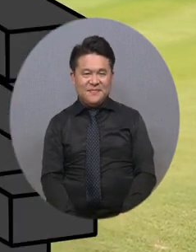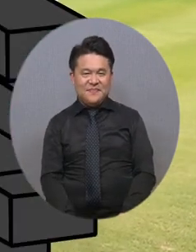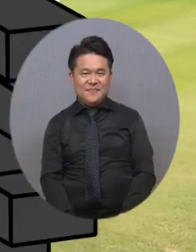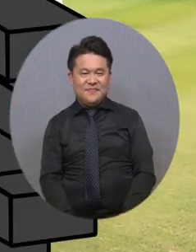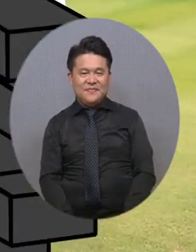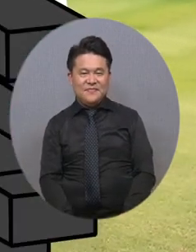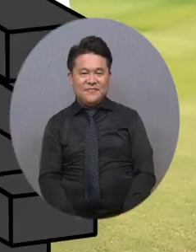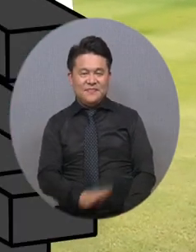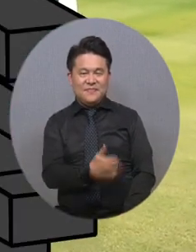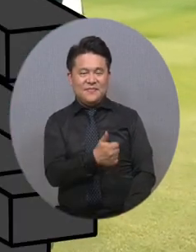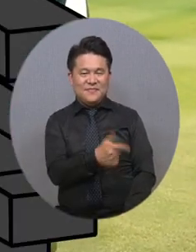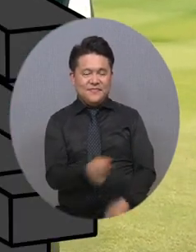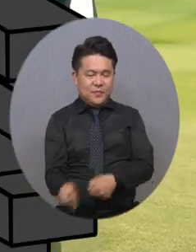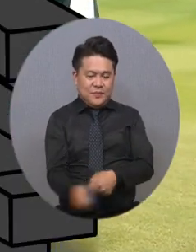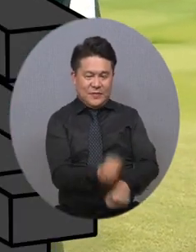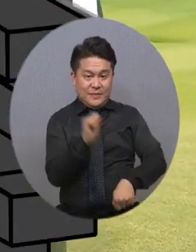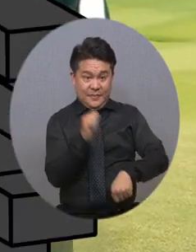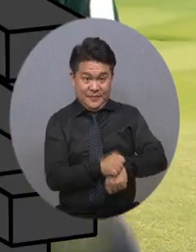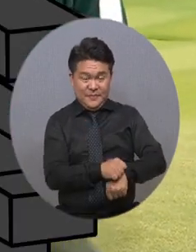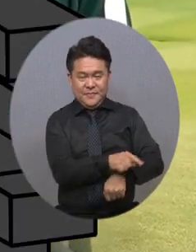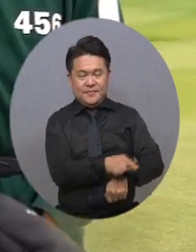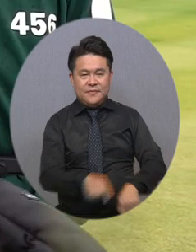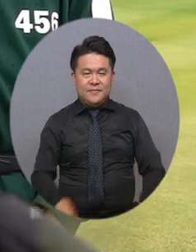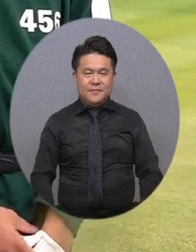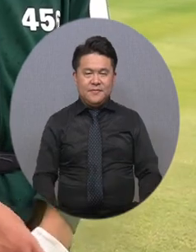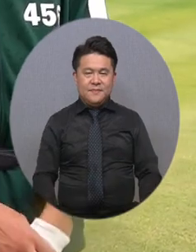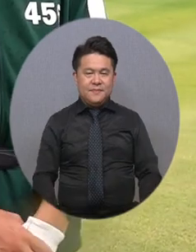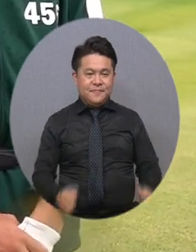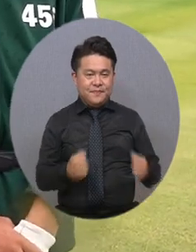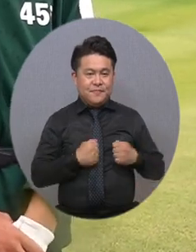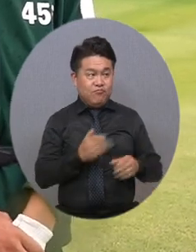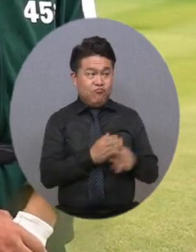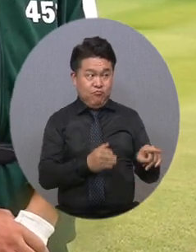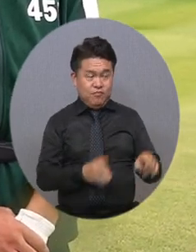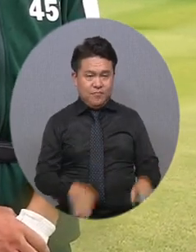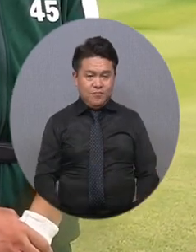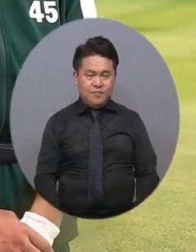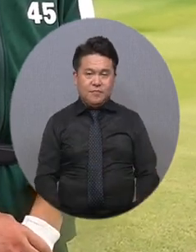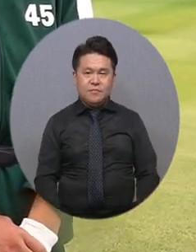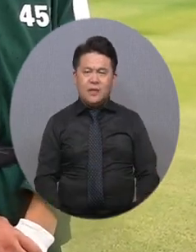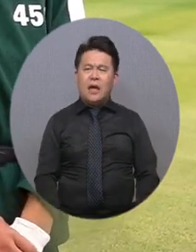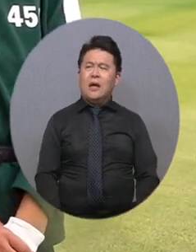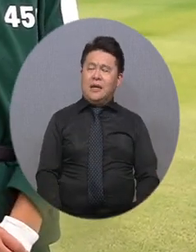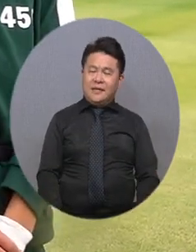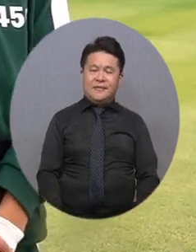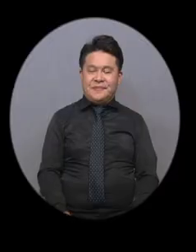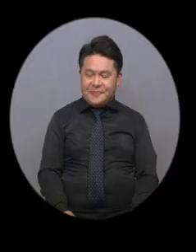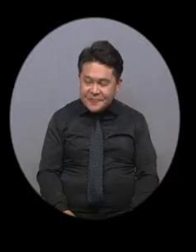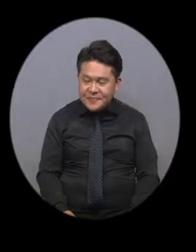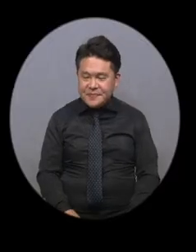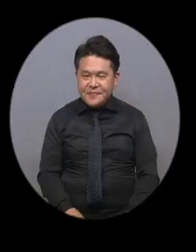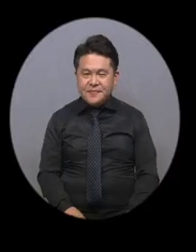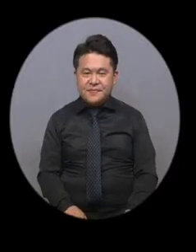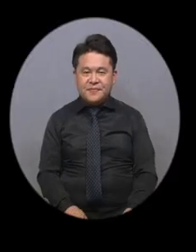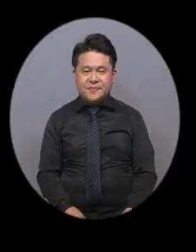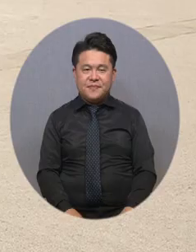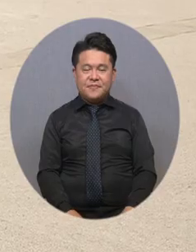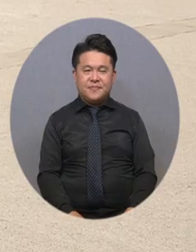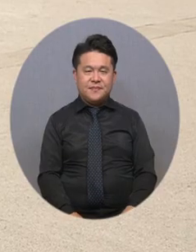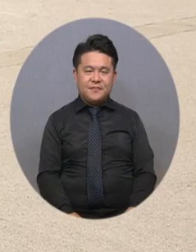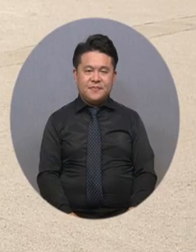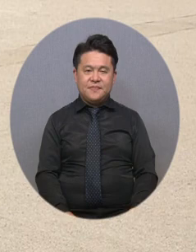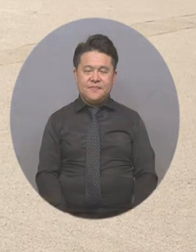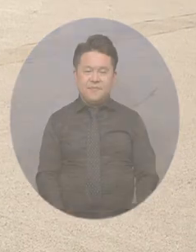455번 퍼터 제일 잘하는데 아니, 저렇게 지금 열심히 하고 계신데 그 왜... 아 예 그렇죠